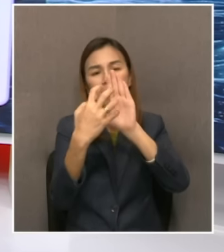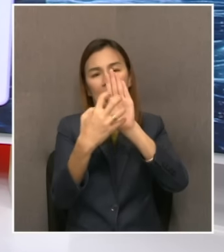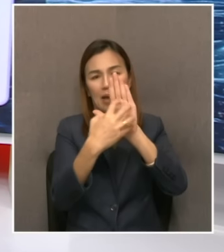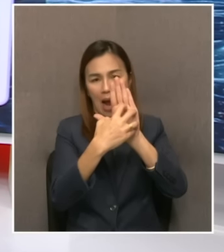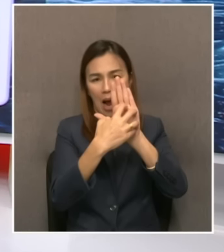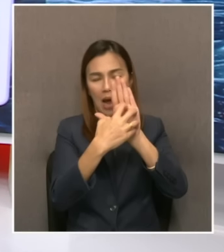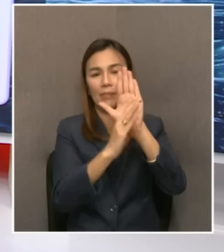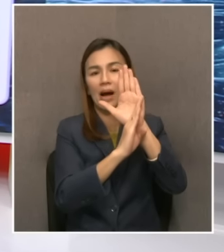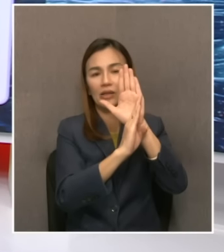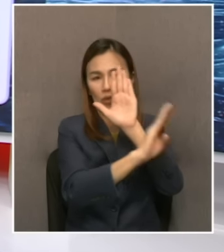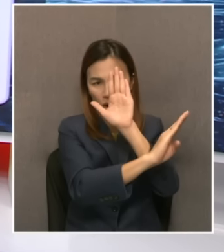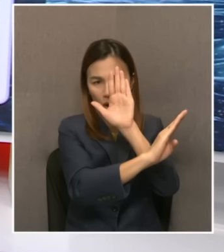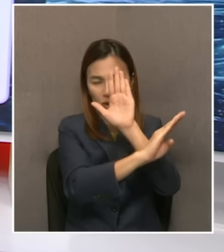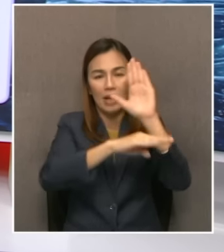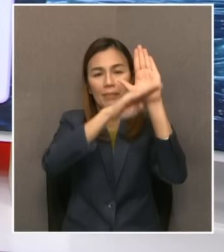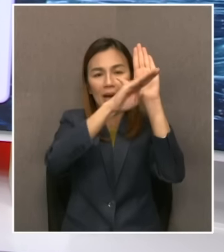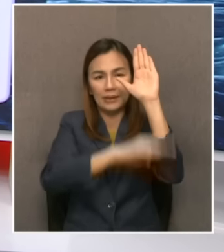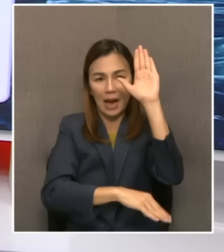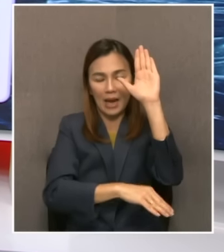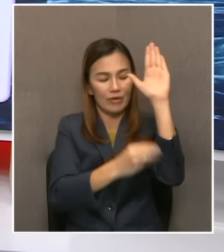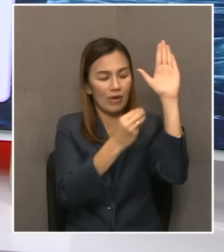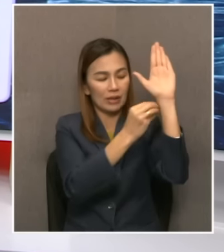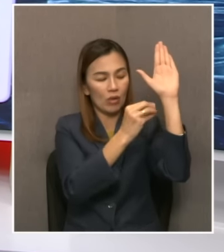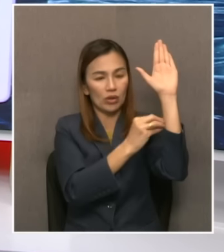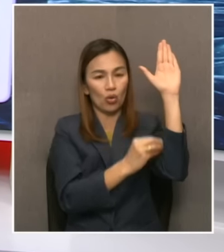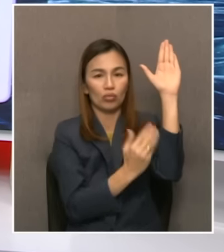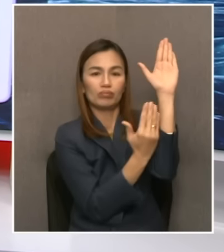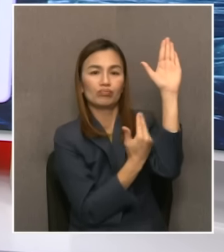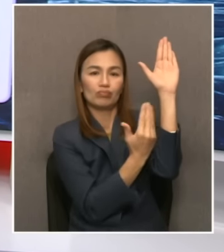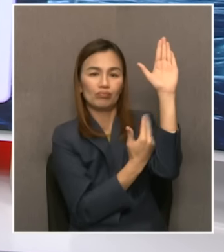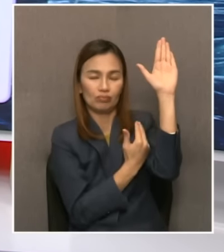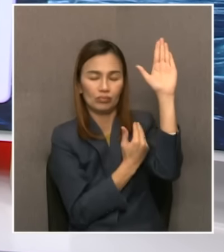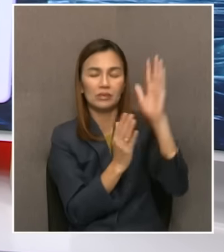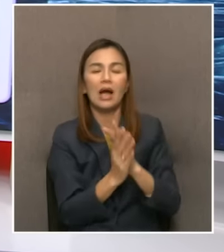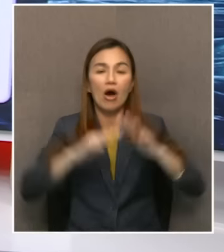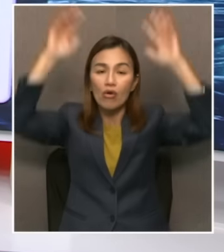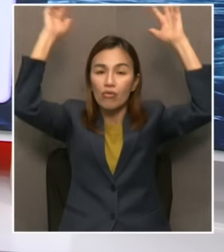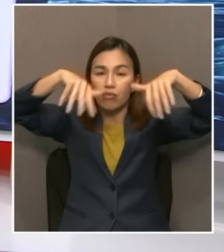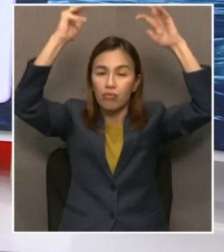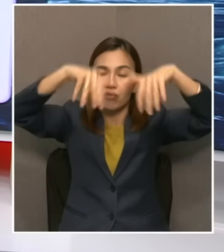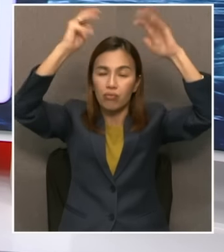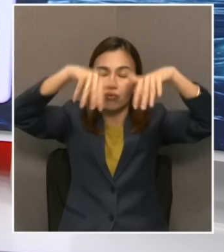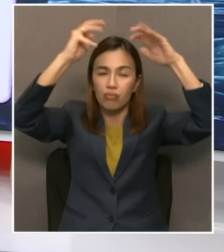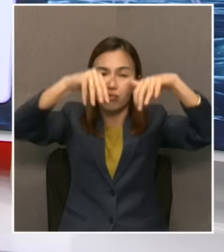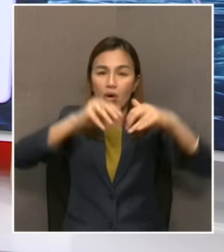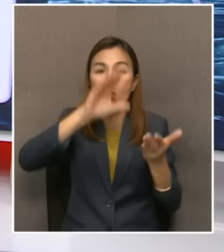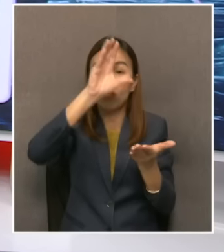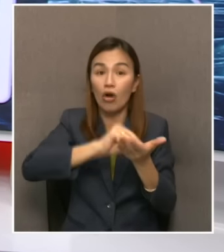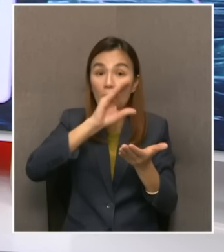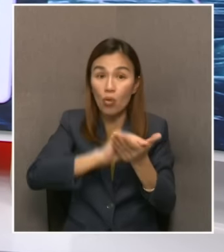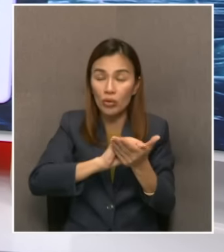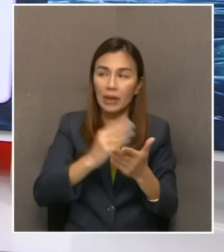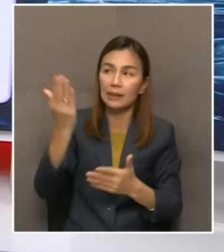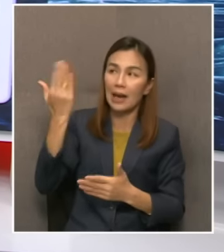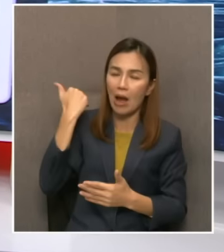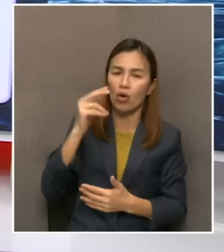าคตะวันออกรวมถึงภาคใต้ฝั่งตะวันตกนะคะนี่คือปริมาณฝนที่เกิดขึ้นนะคะเป็นข้อมูลของวันที่